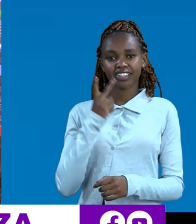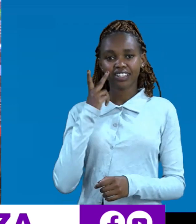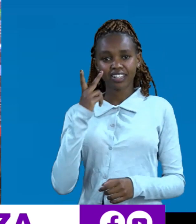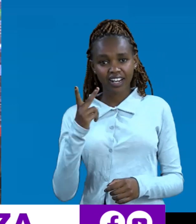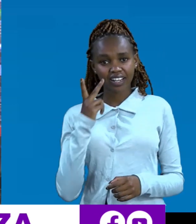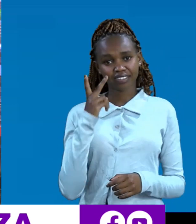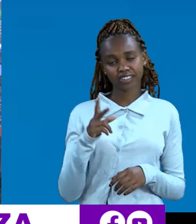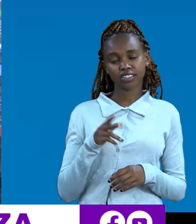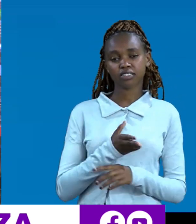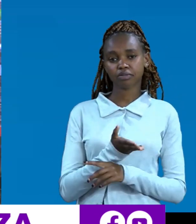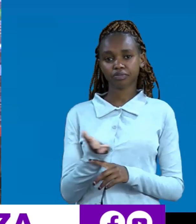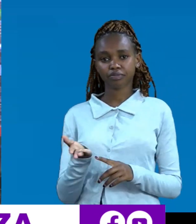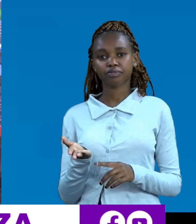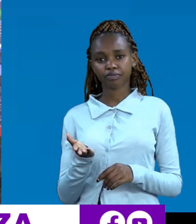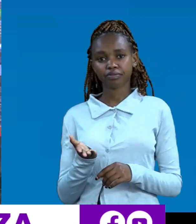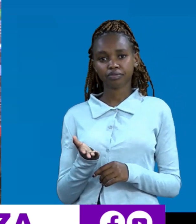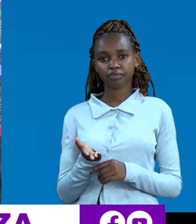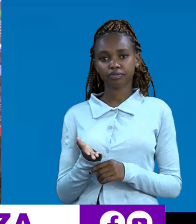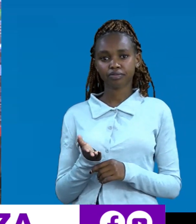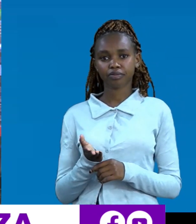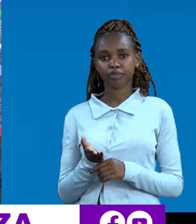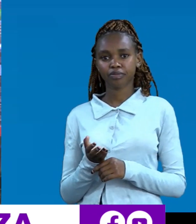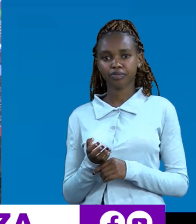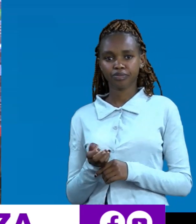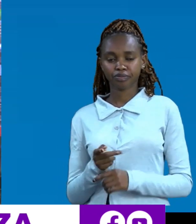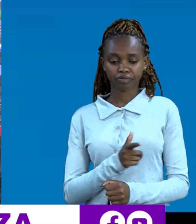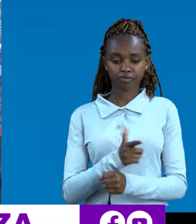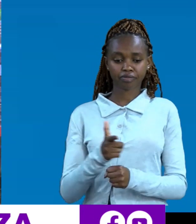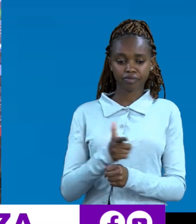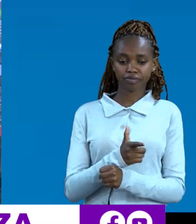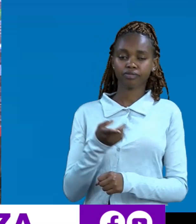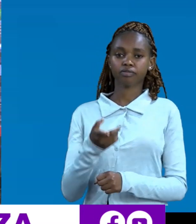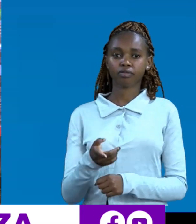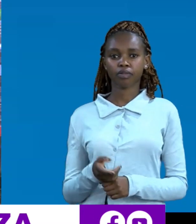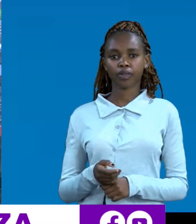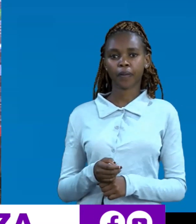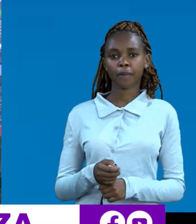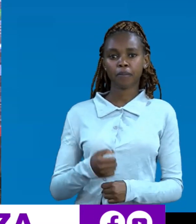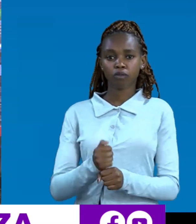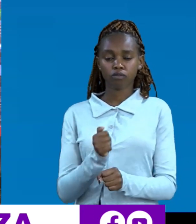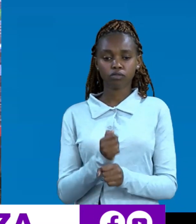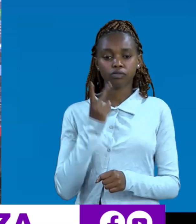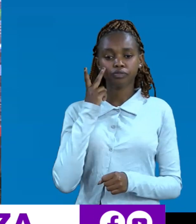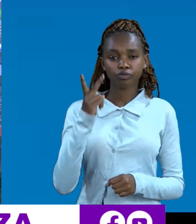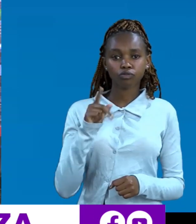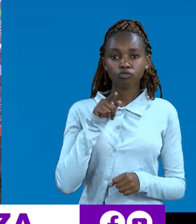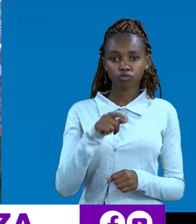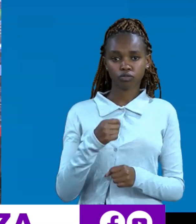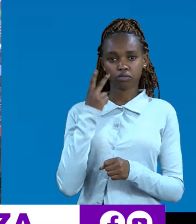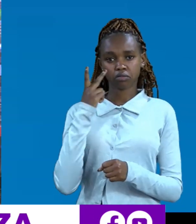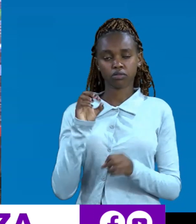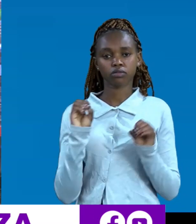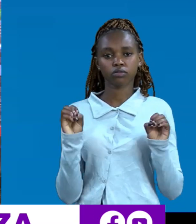sasa ungemwona tu hapo. Unaona live life kama video kama kamera. Lakini tunakuchanua na uchoboki, bad manners. Bana, tukikuchanua mzee